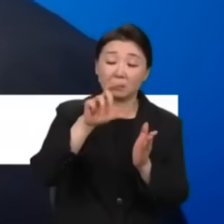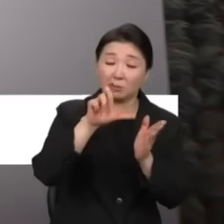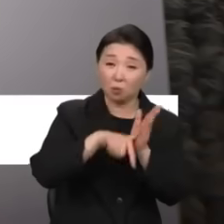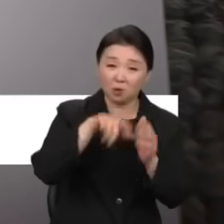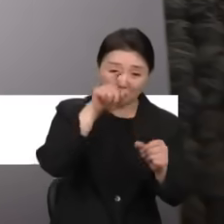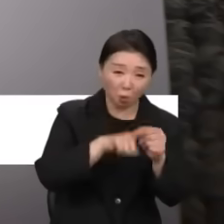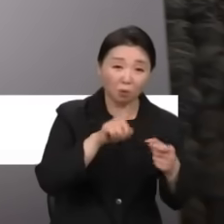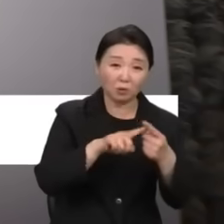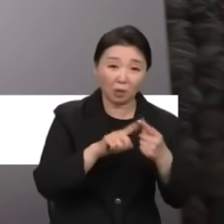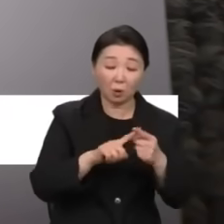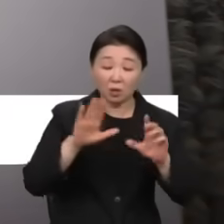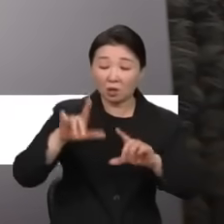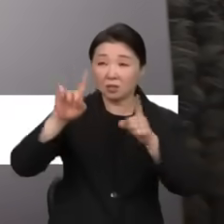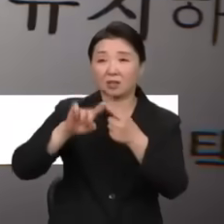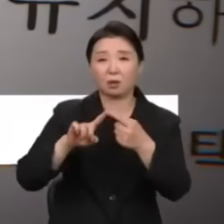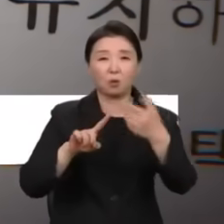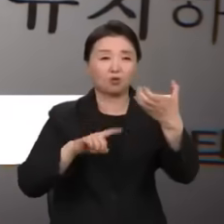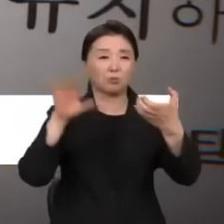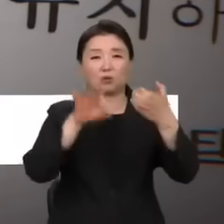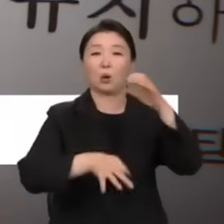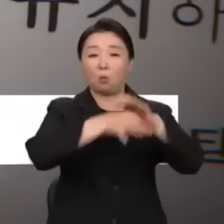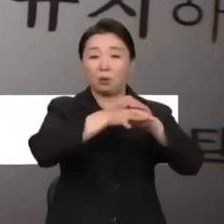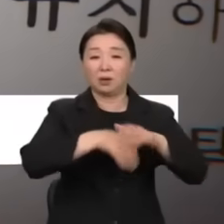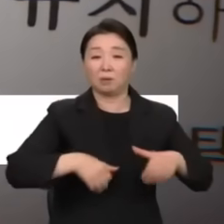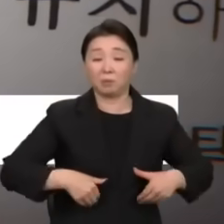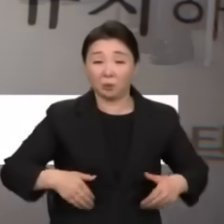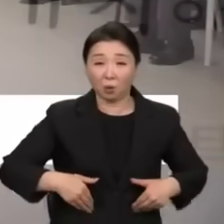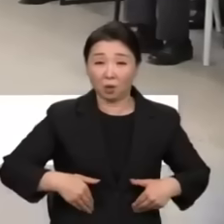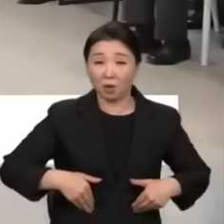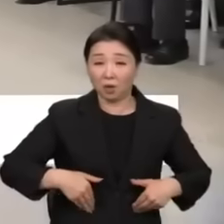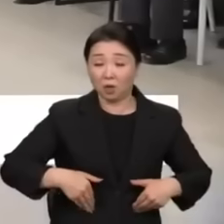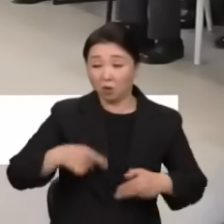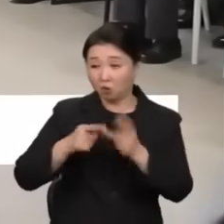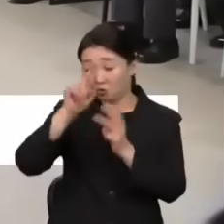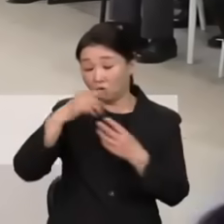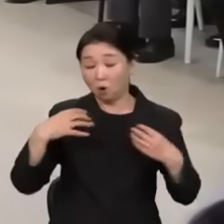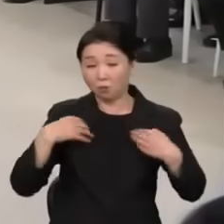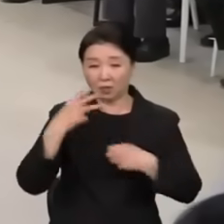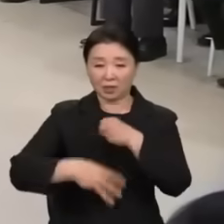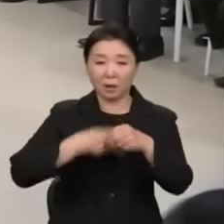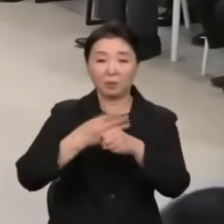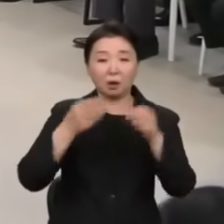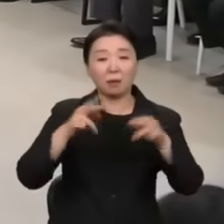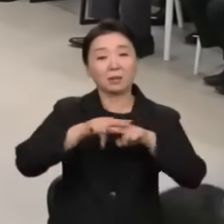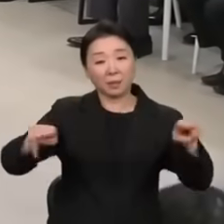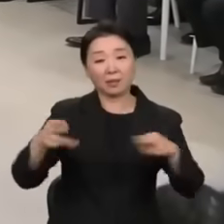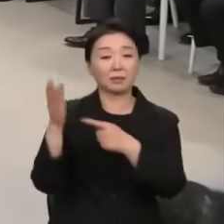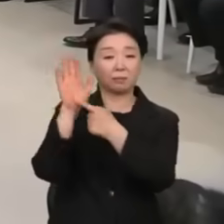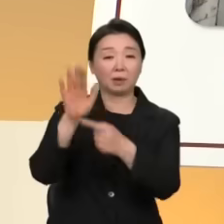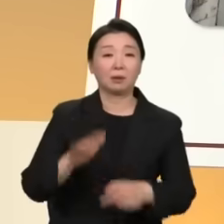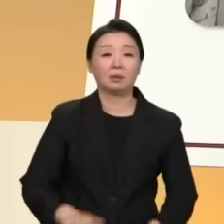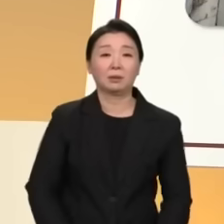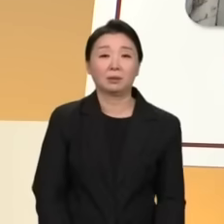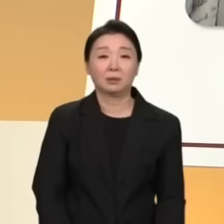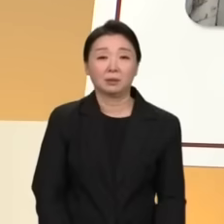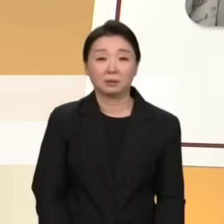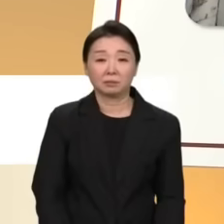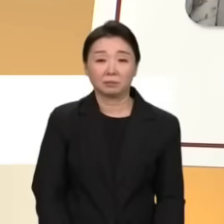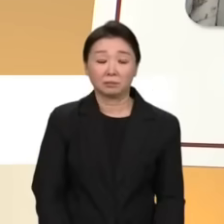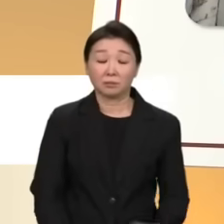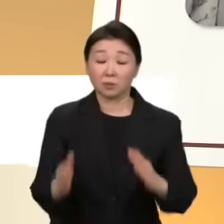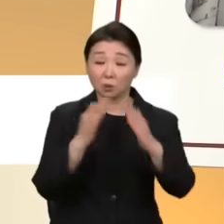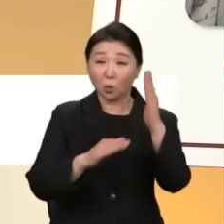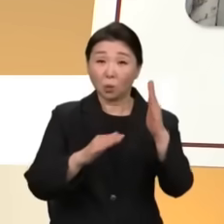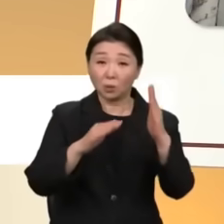현실화율을 90%까지 올리기로 했지만 정부는 오늘 이런 계획을 3년여 만에 폐기한다고 밝혔습니다.